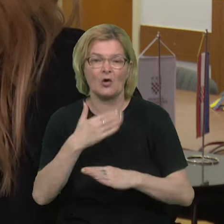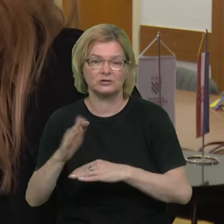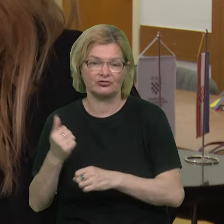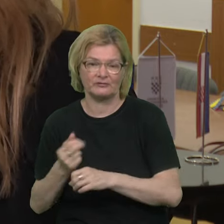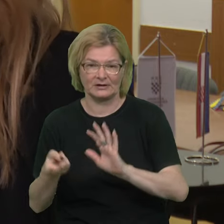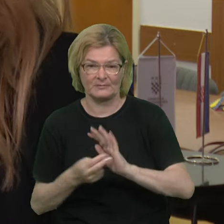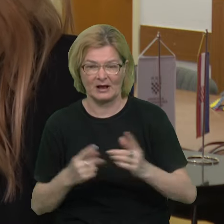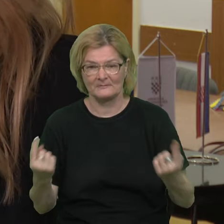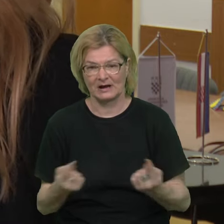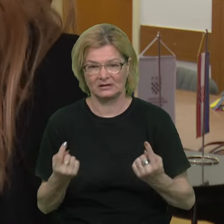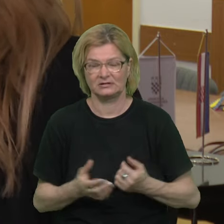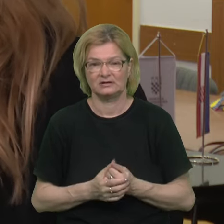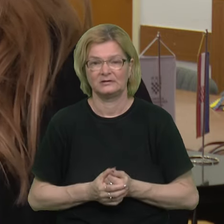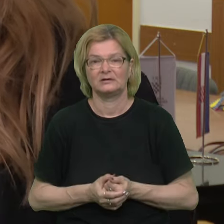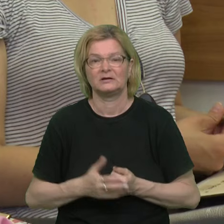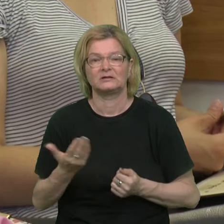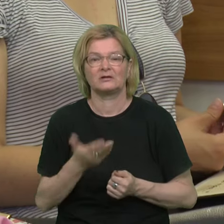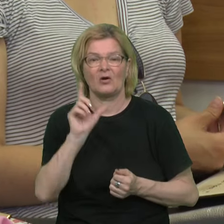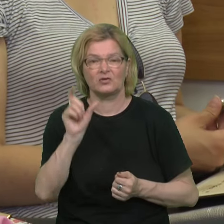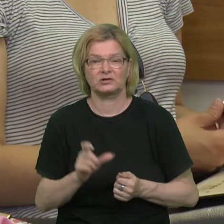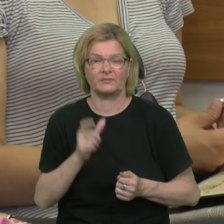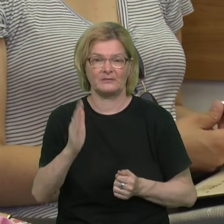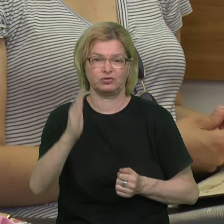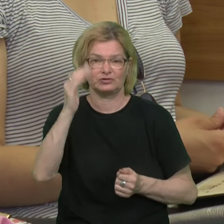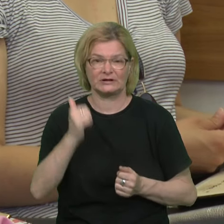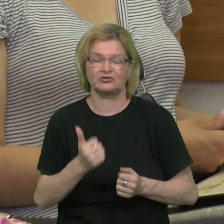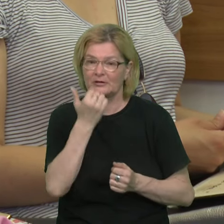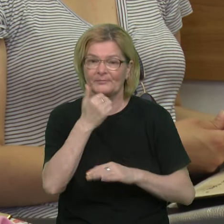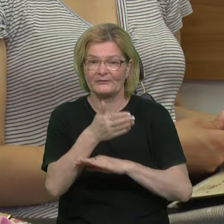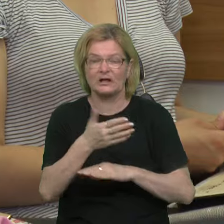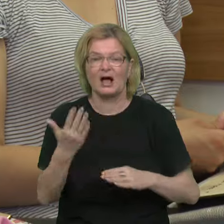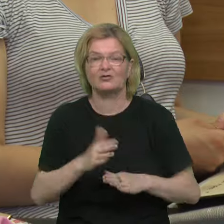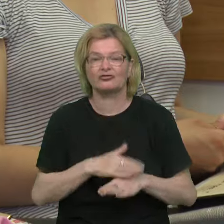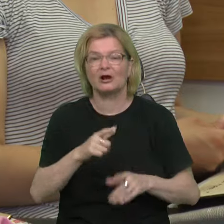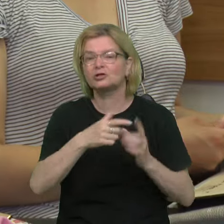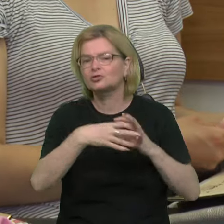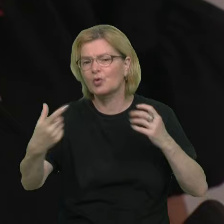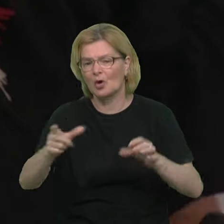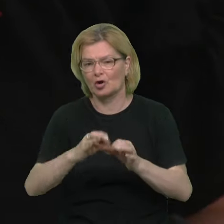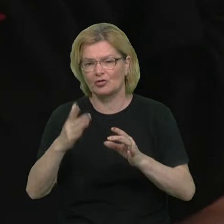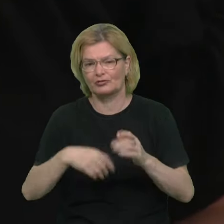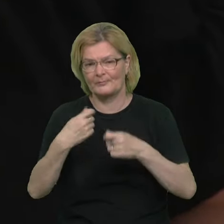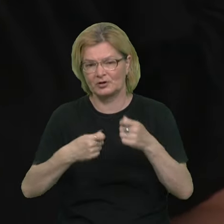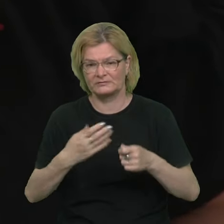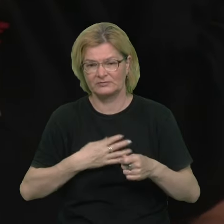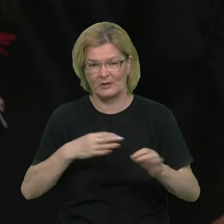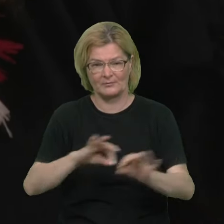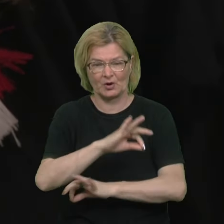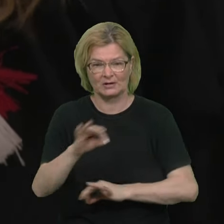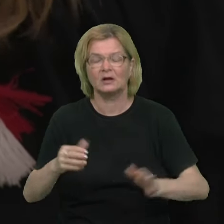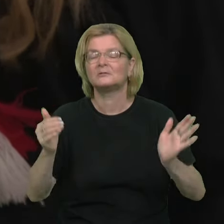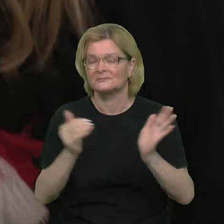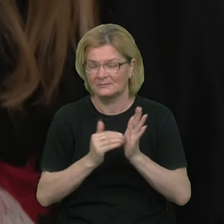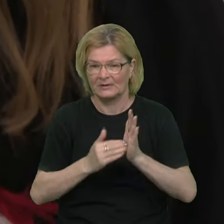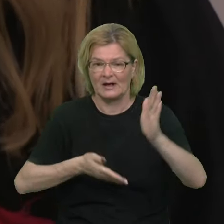za određivanje strategije marketinga. Svaka osoba, budući ili sadašnji poduzetnik, ako želi dugoročno uspješno poslovanje